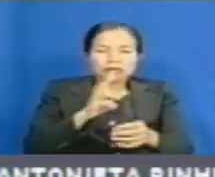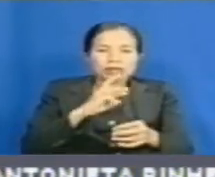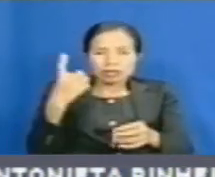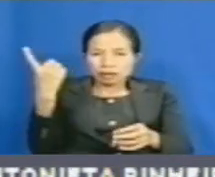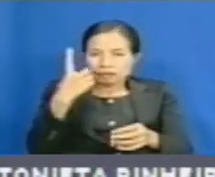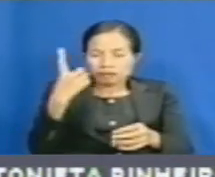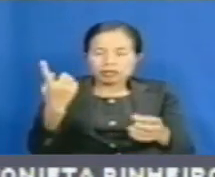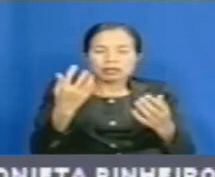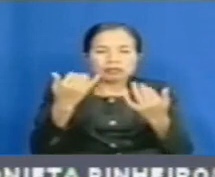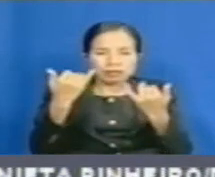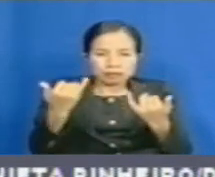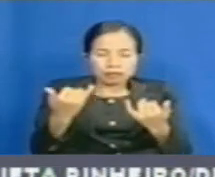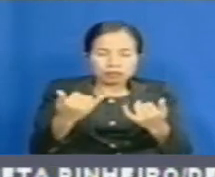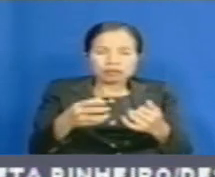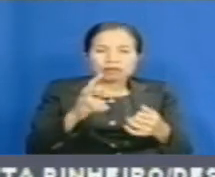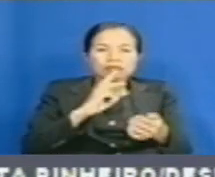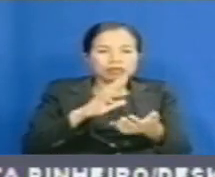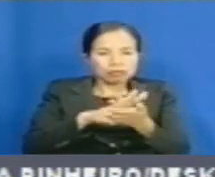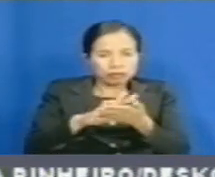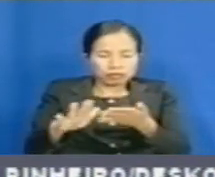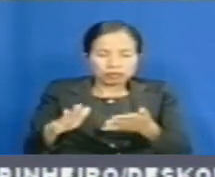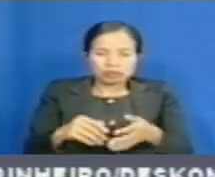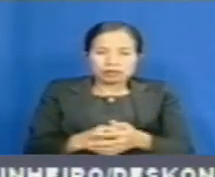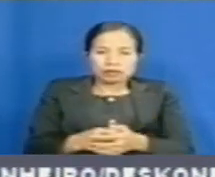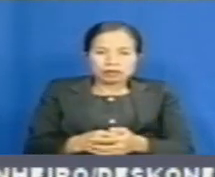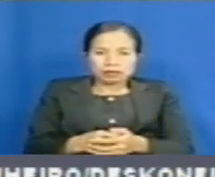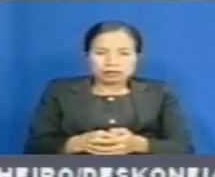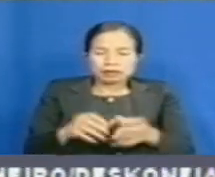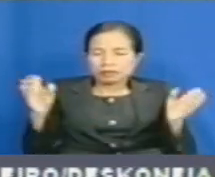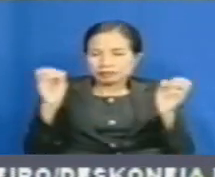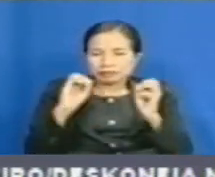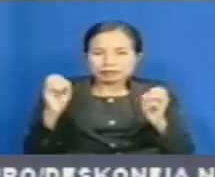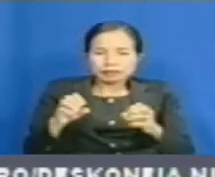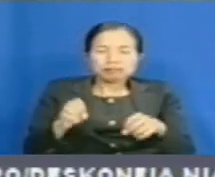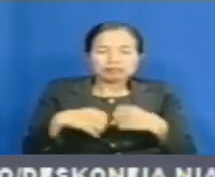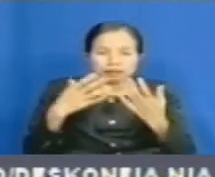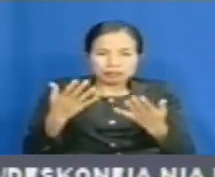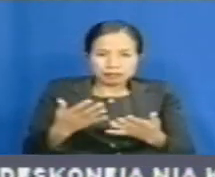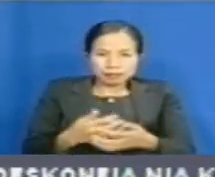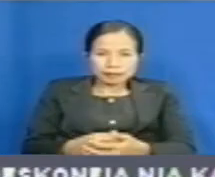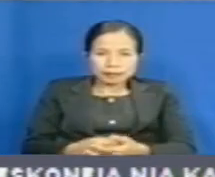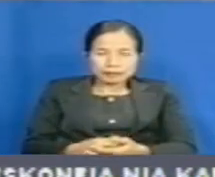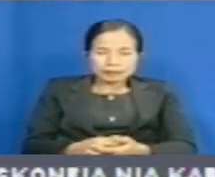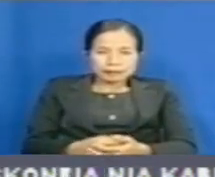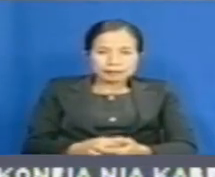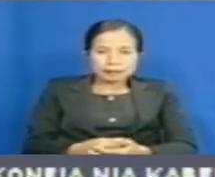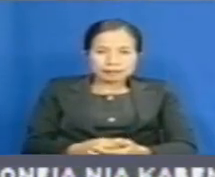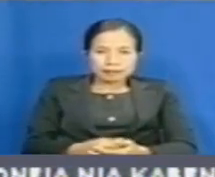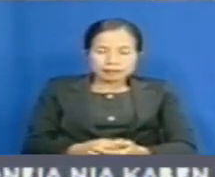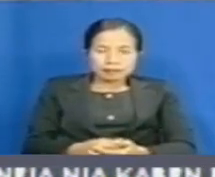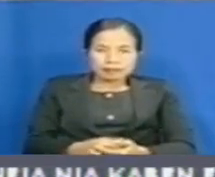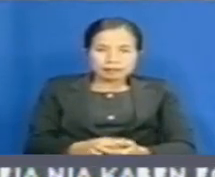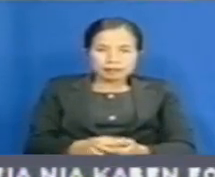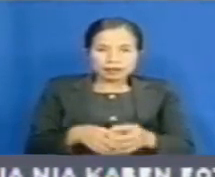agora bemos ira nema ka to agora ho ahin la musu mai ne atalunsa ne enquanto